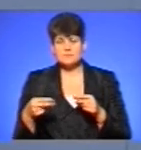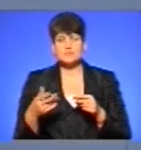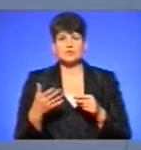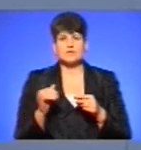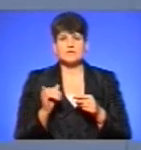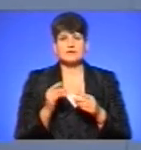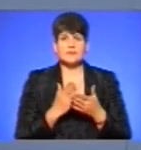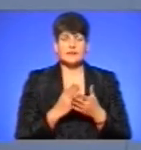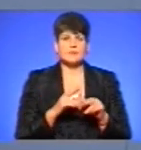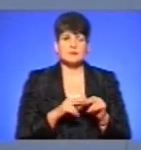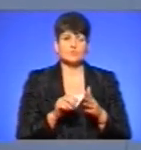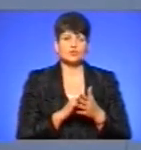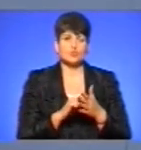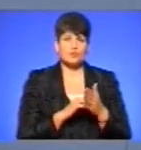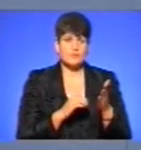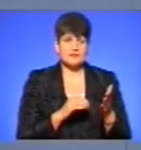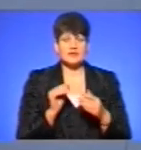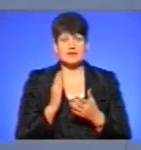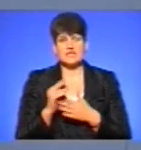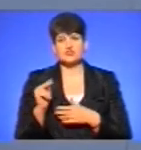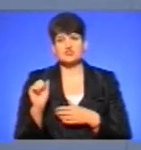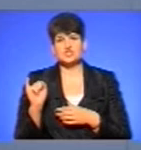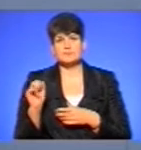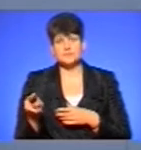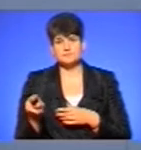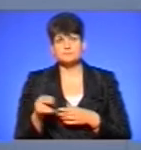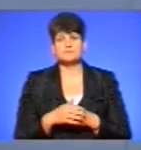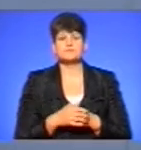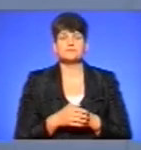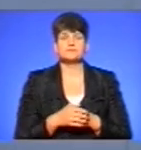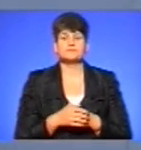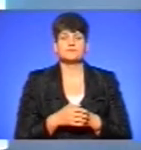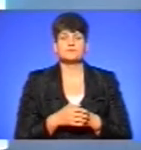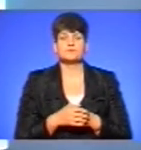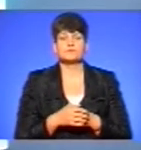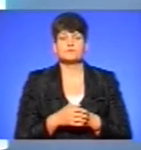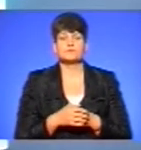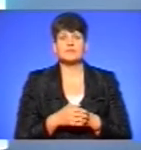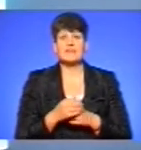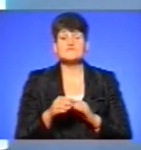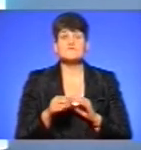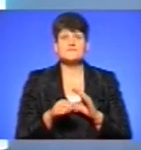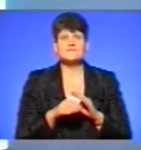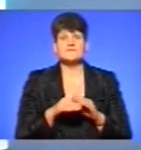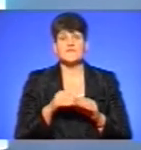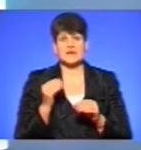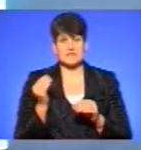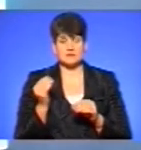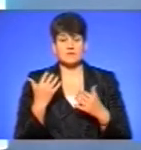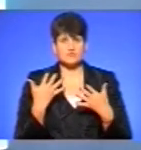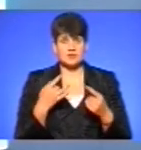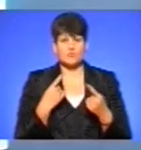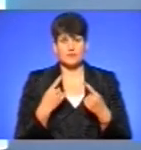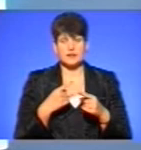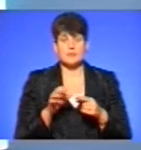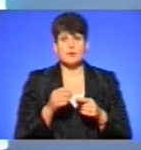паспортному документі, і він і на чіпі. витяг. Ми вже з вами почали говорити про це,